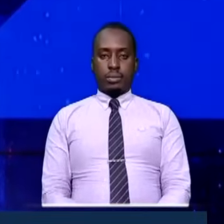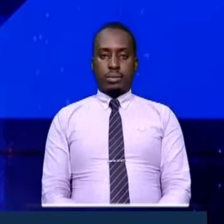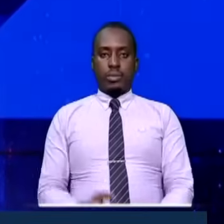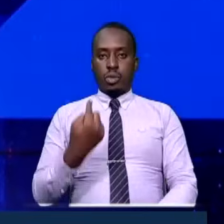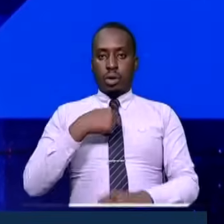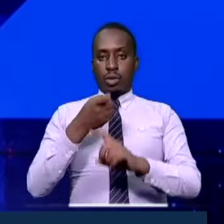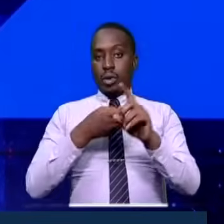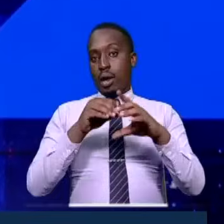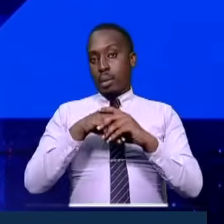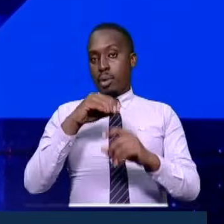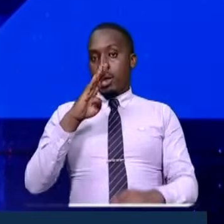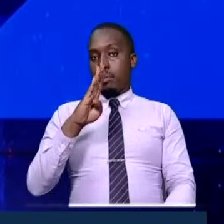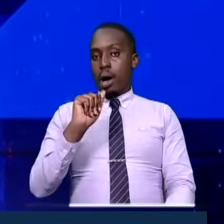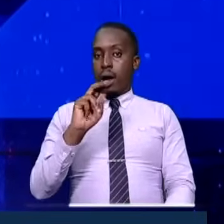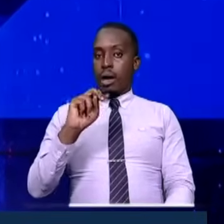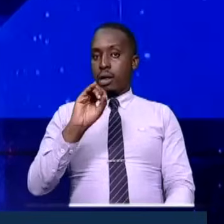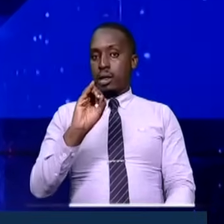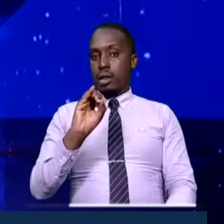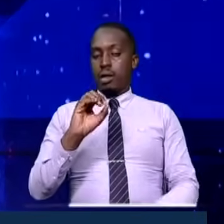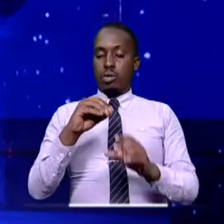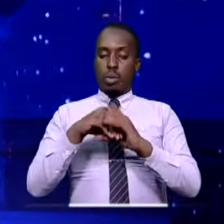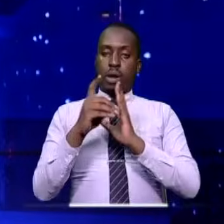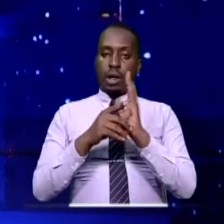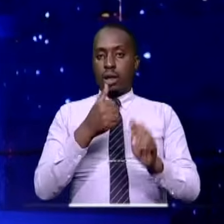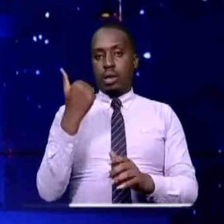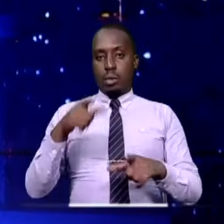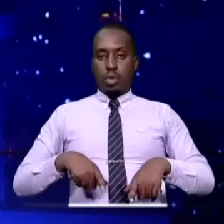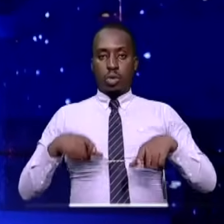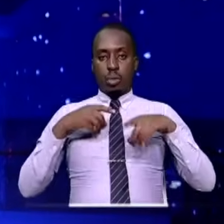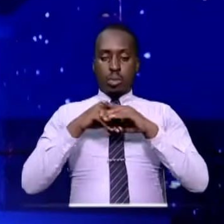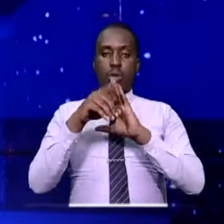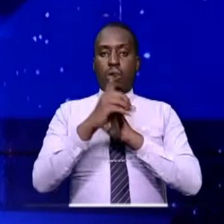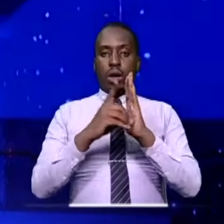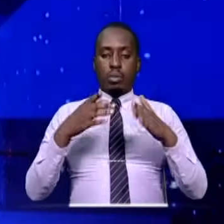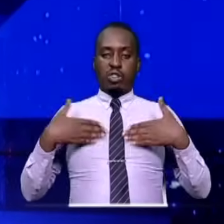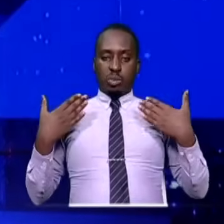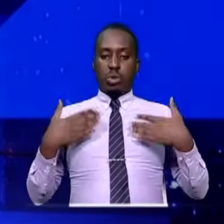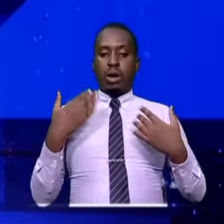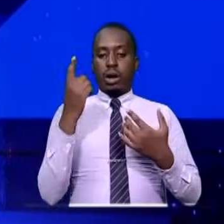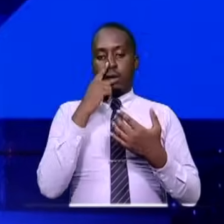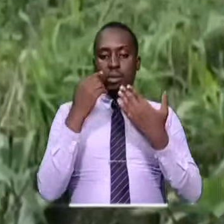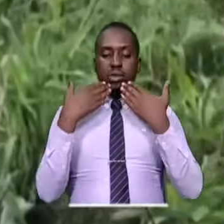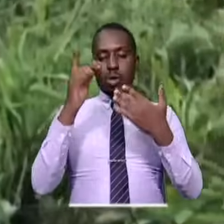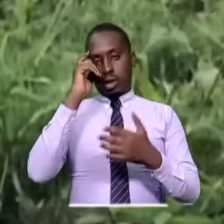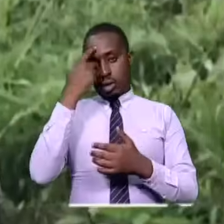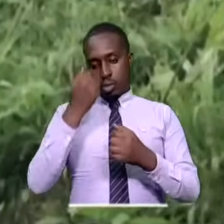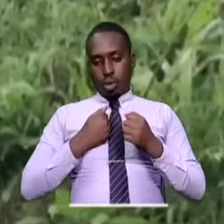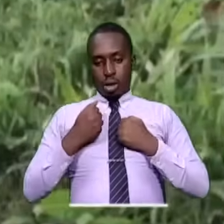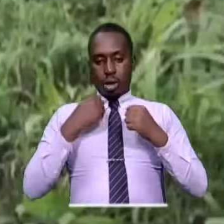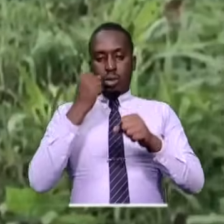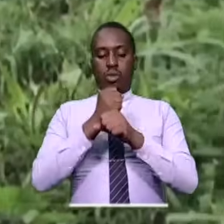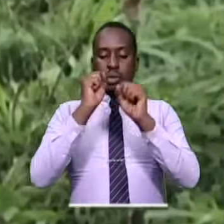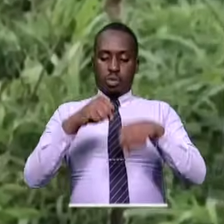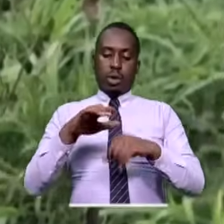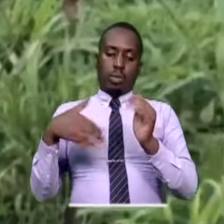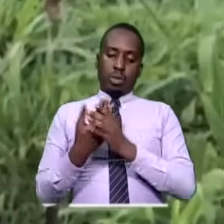tuve ibangwe tujye mu karere ka Nyaruguru aho abo abatuye ako karere bishimira ndetse bakanashimira leta y'u Rwanda yakoze ibishoboka